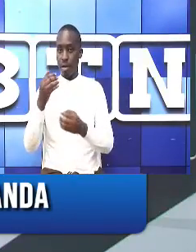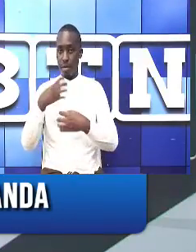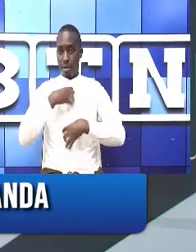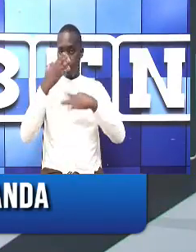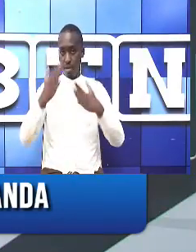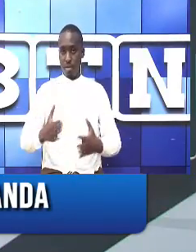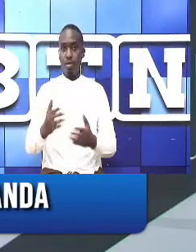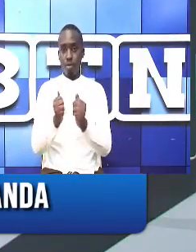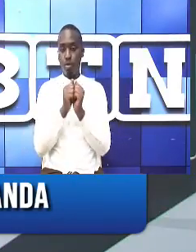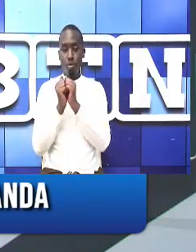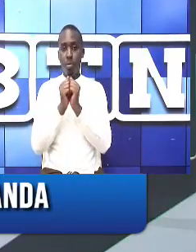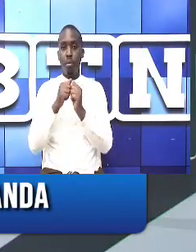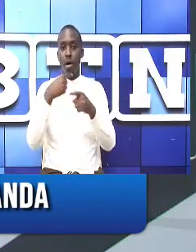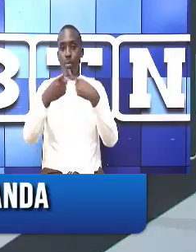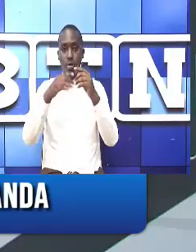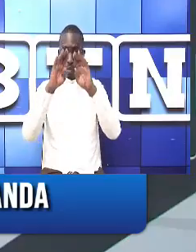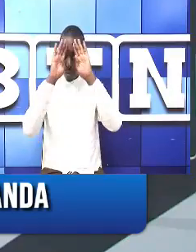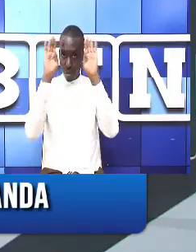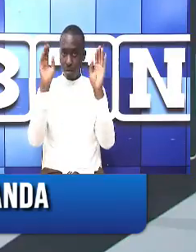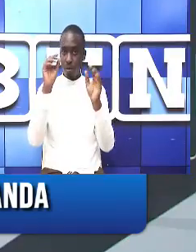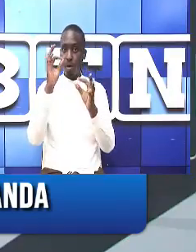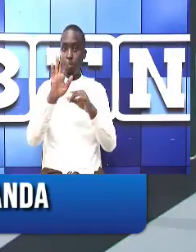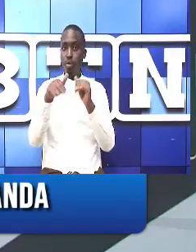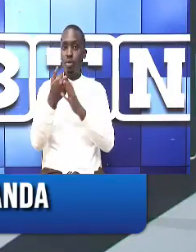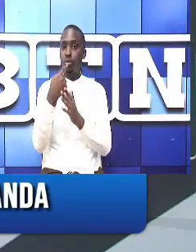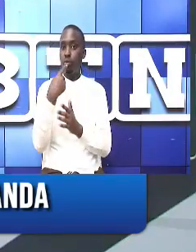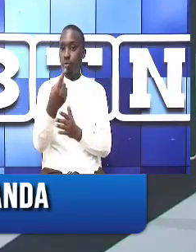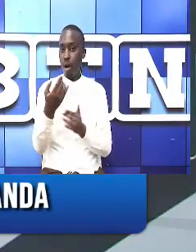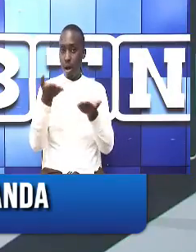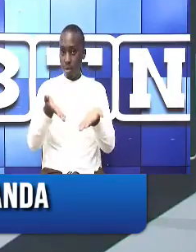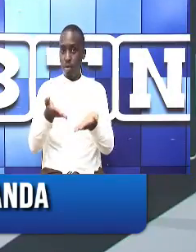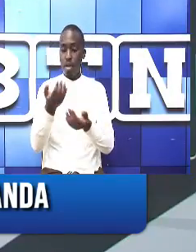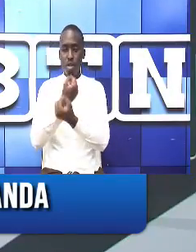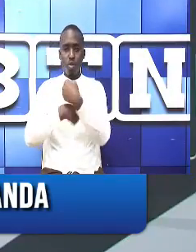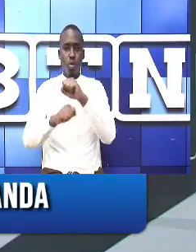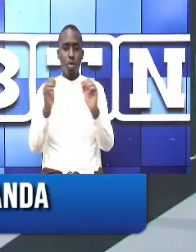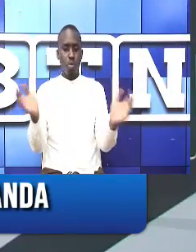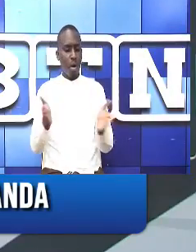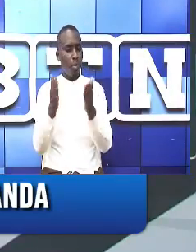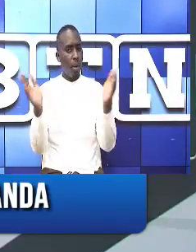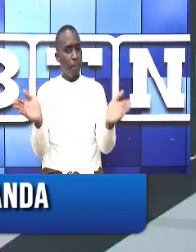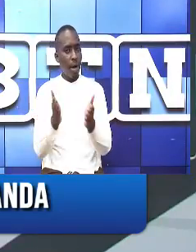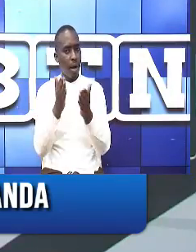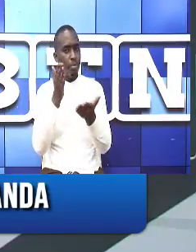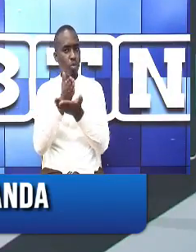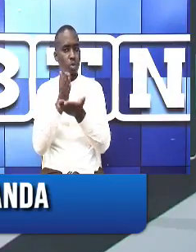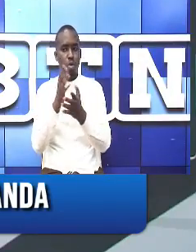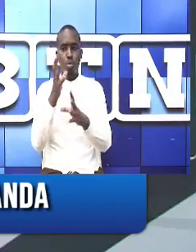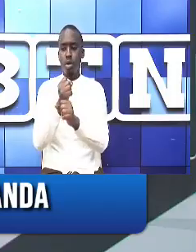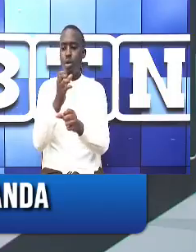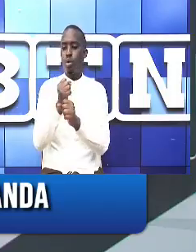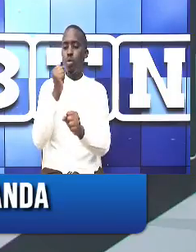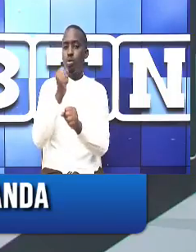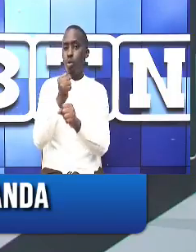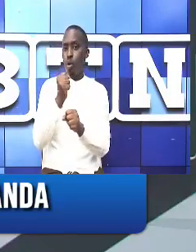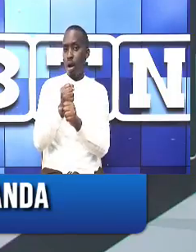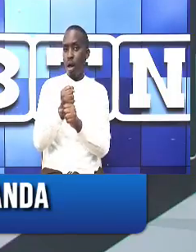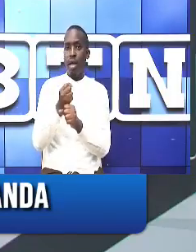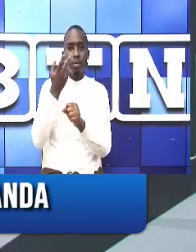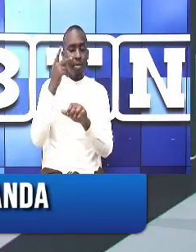kudufasha gusobanukirwa byinshi biruseho kugira ngo tumenye iki gikorwa cy'ubu bukangurambaga uno muryango uri gukora